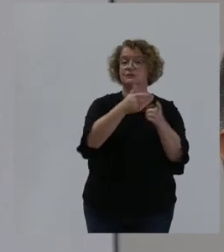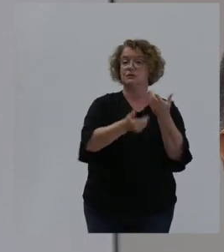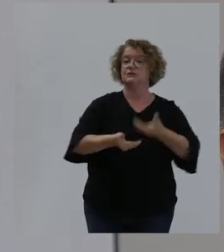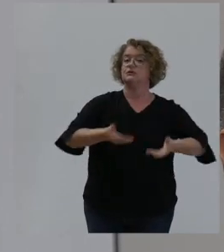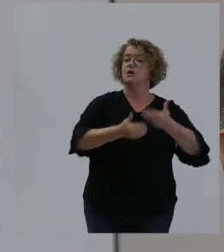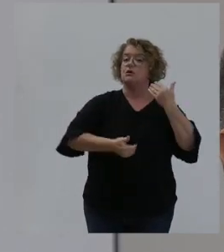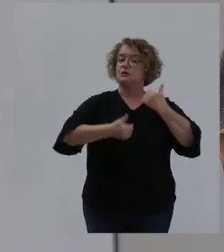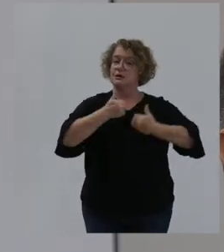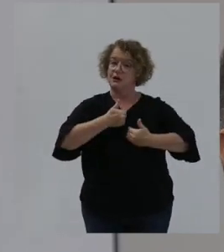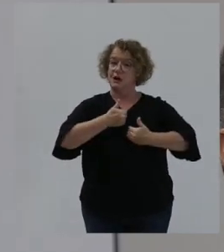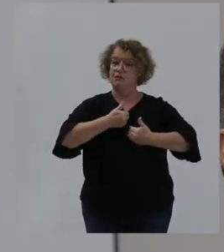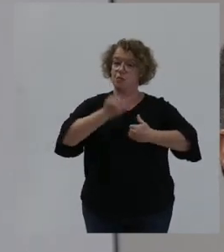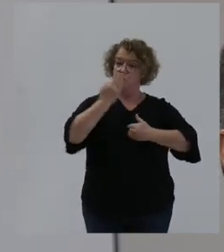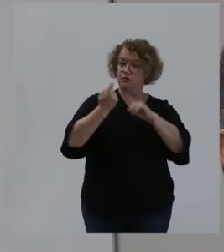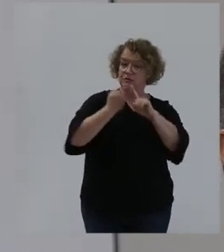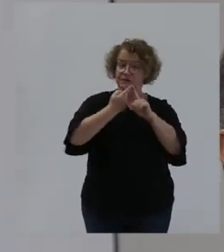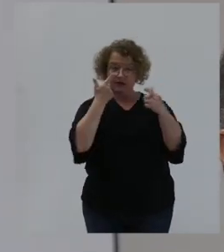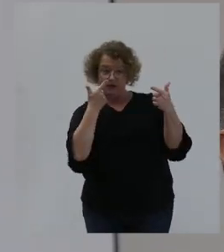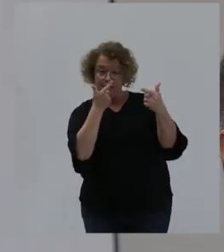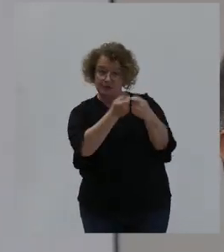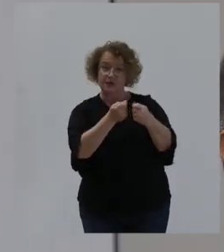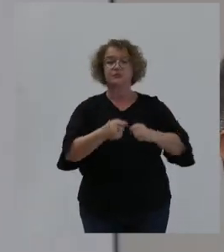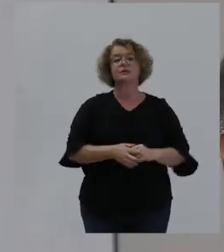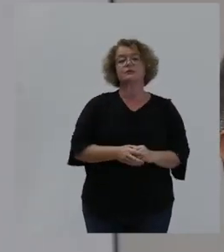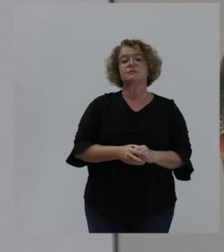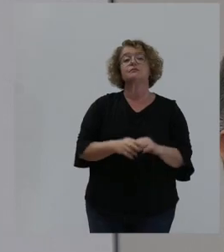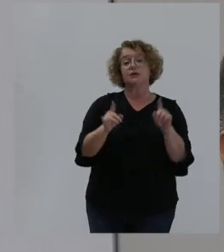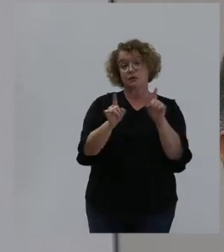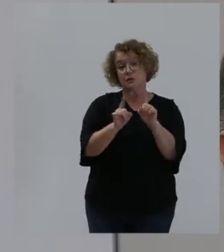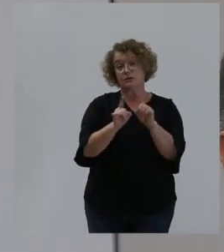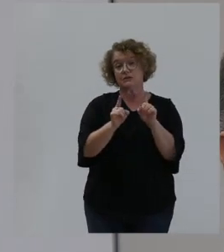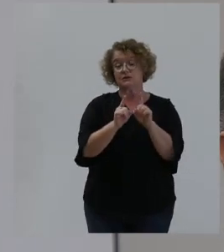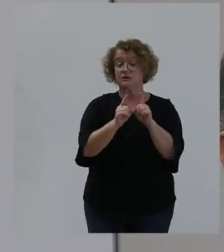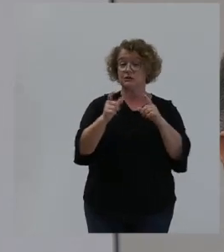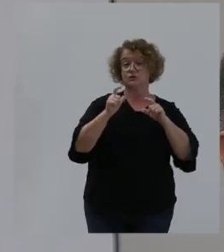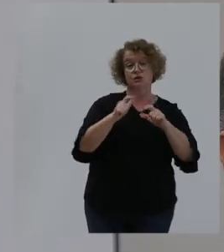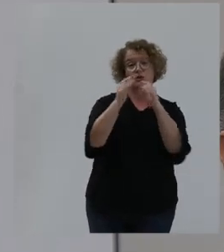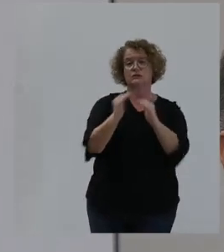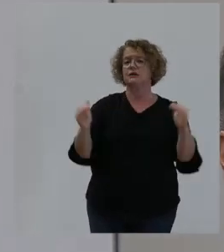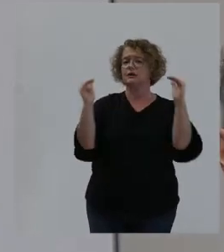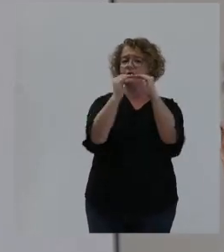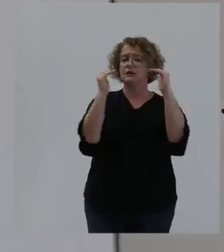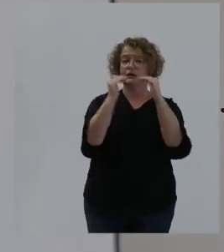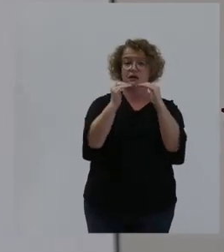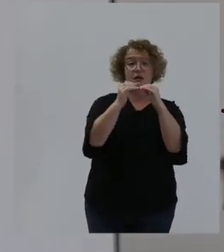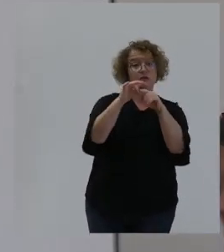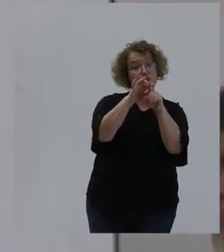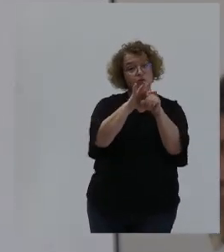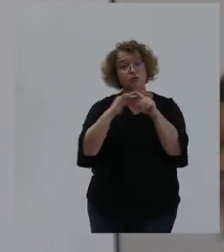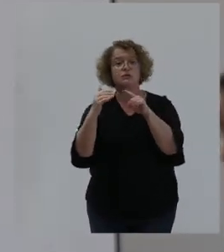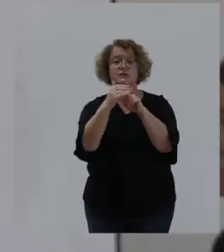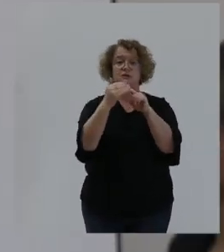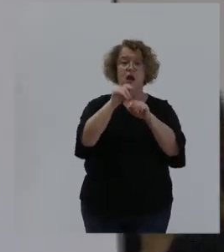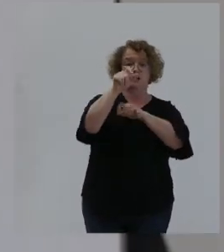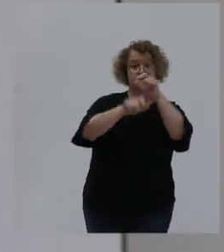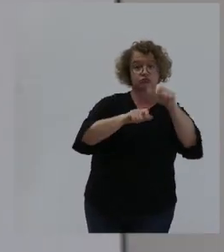de handicap et à besoins spécifiques. Il faut enfin œuvrer pour que l'égalité des chances, sociales et genrées, des personnels comme